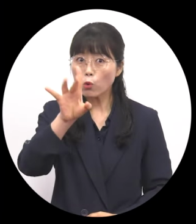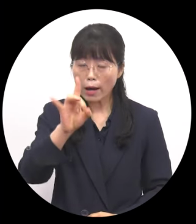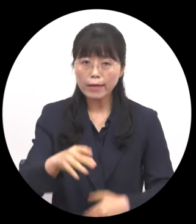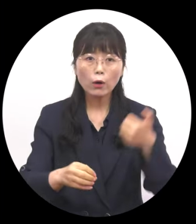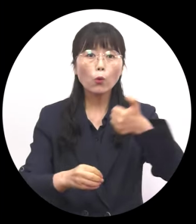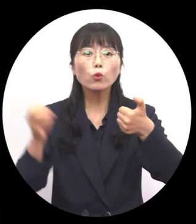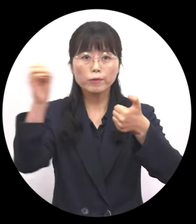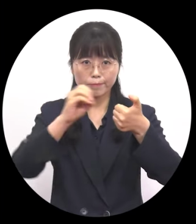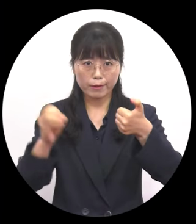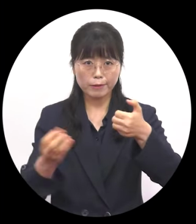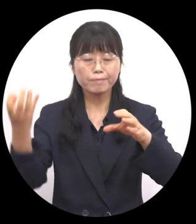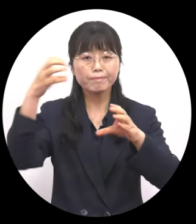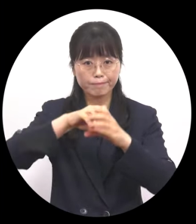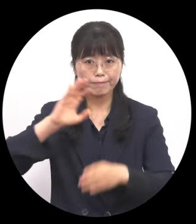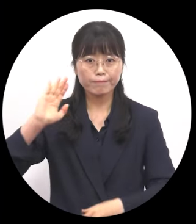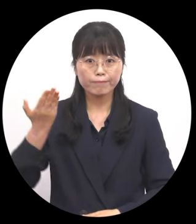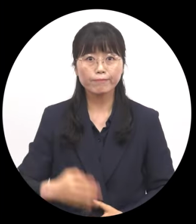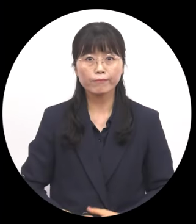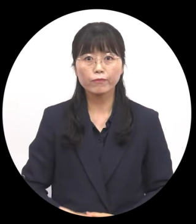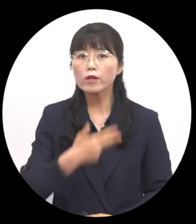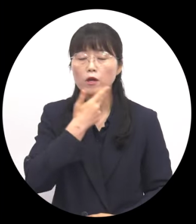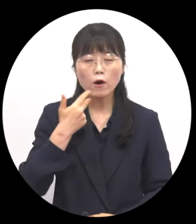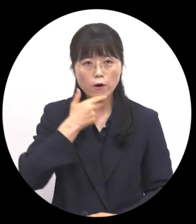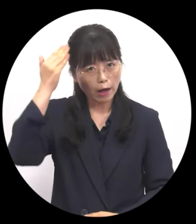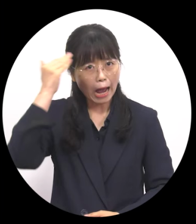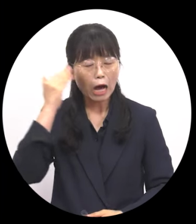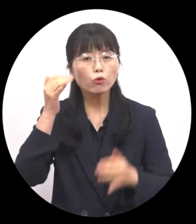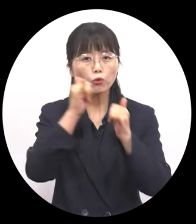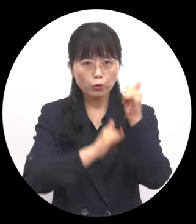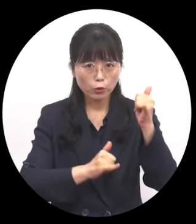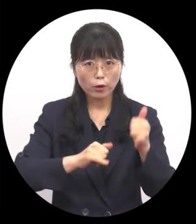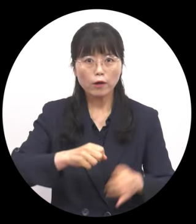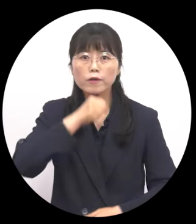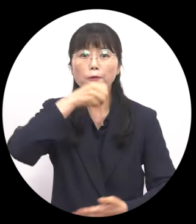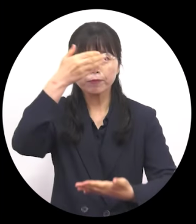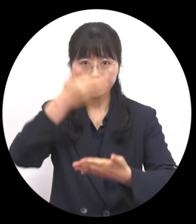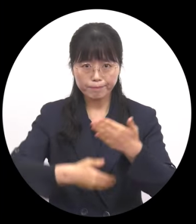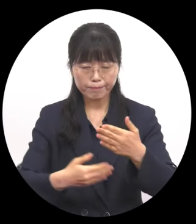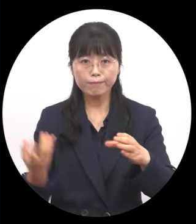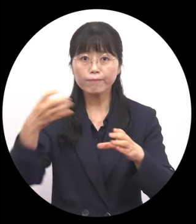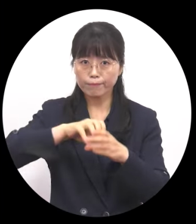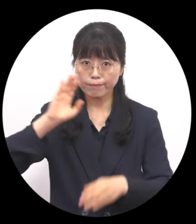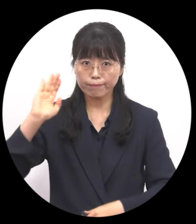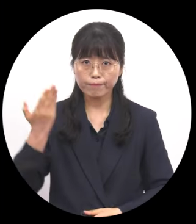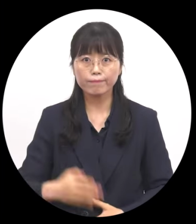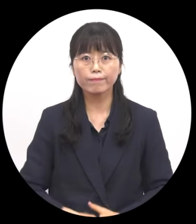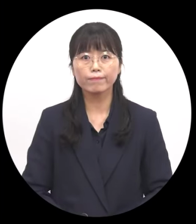과목을 50% 반영합니다. 영어와 한국사는 감점으로 반영합니다.